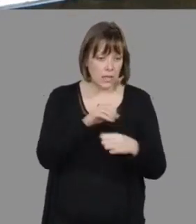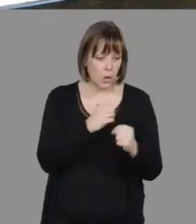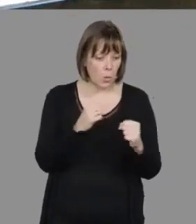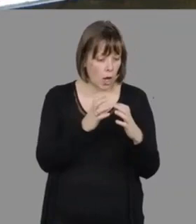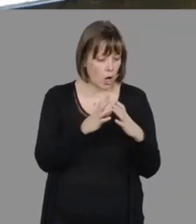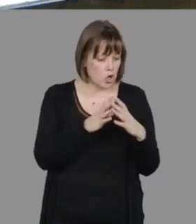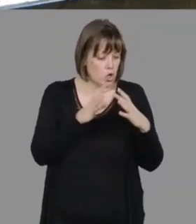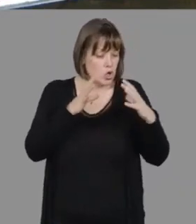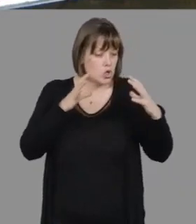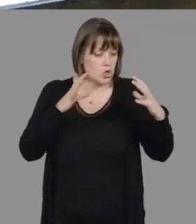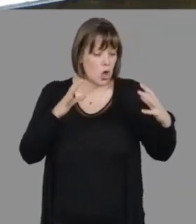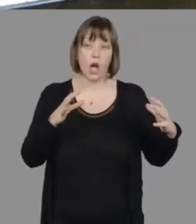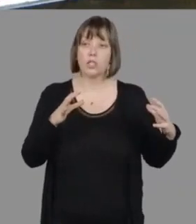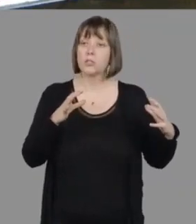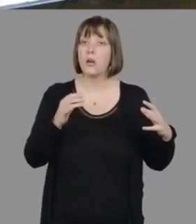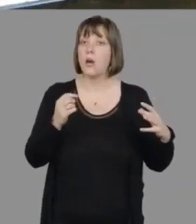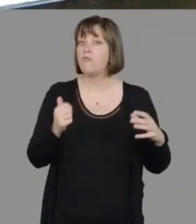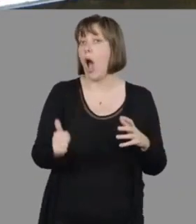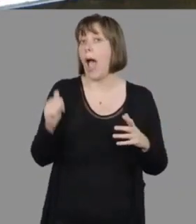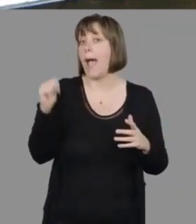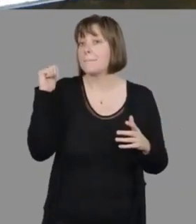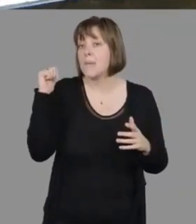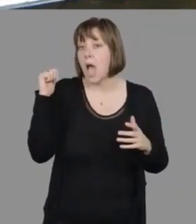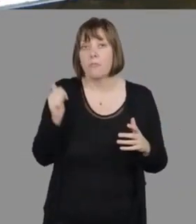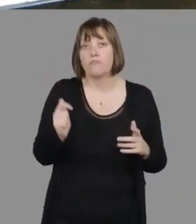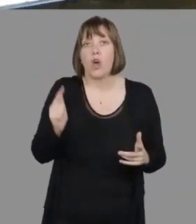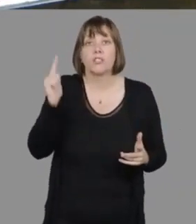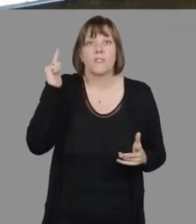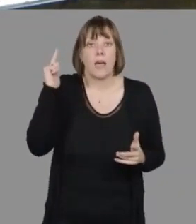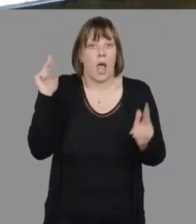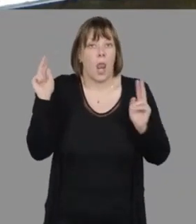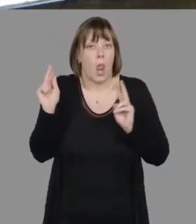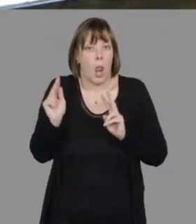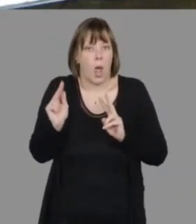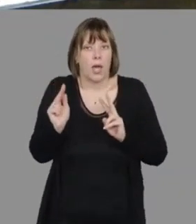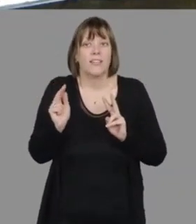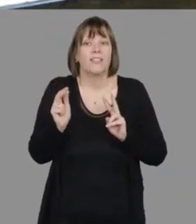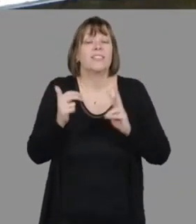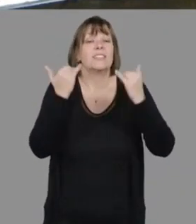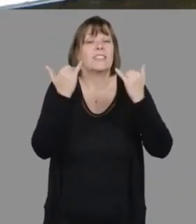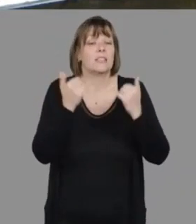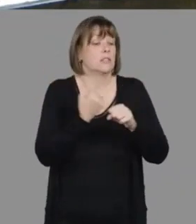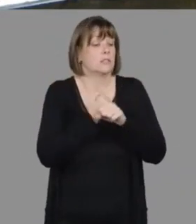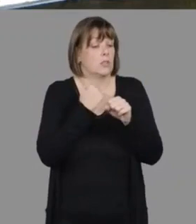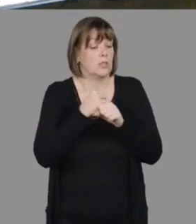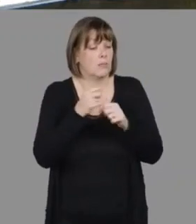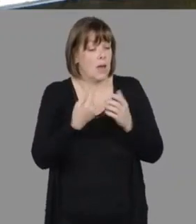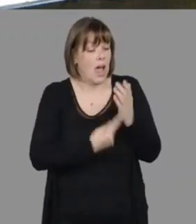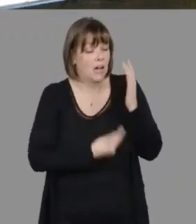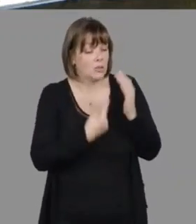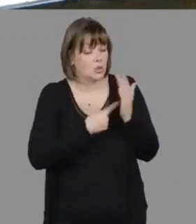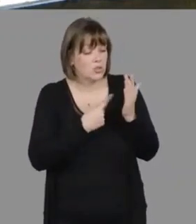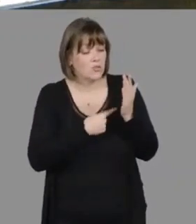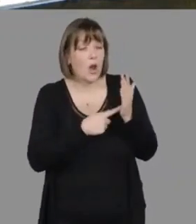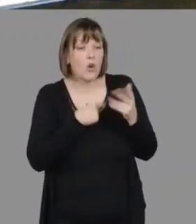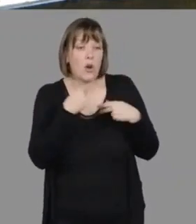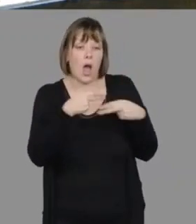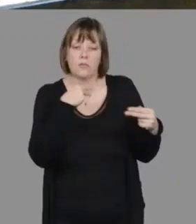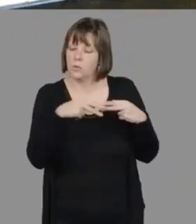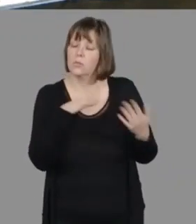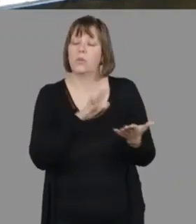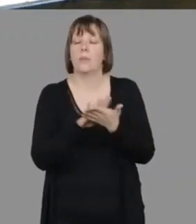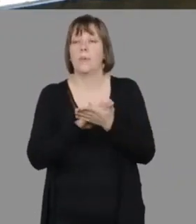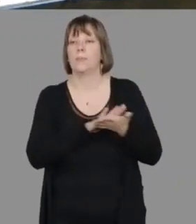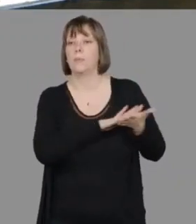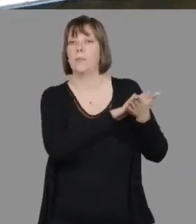sein als noch vor einem Jahr, als noch vor zwei Jahren. Unsere Antworten auf diese Herausforderungen funktionieren aber